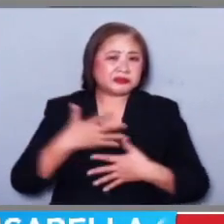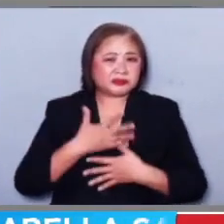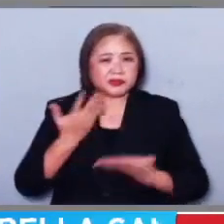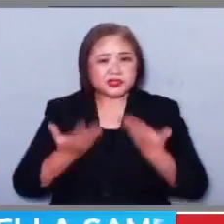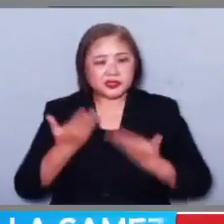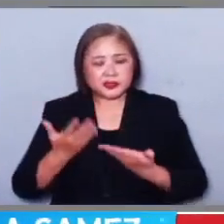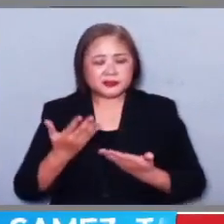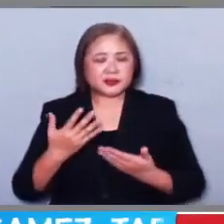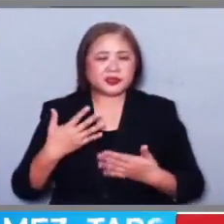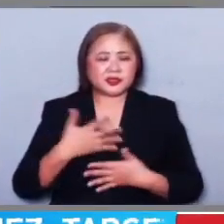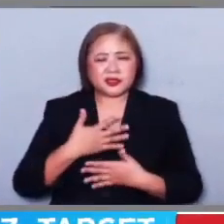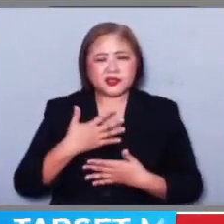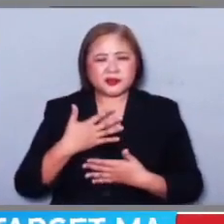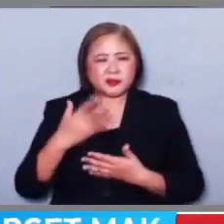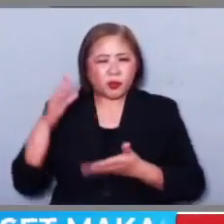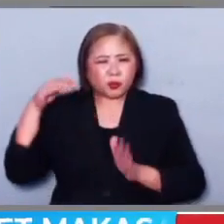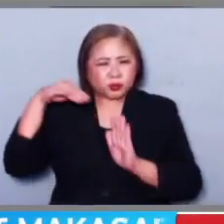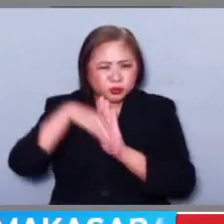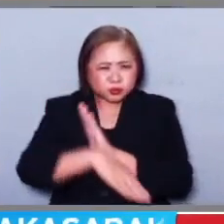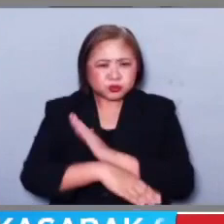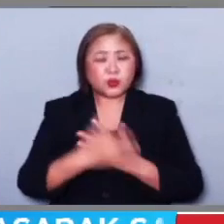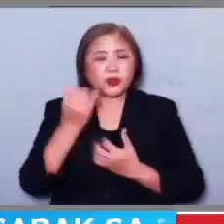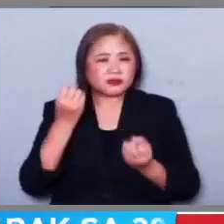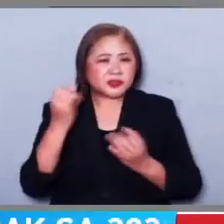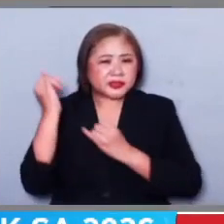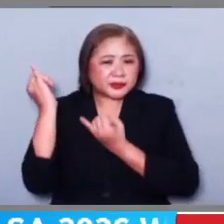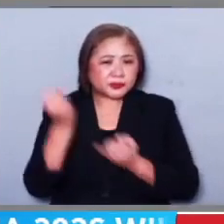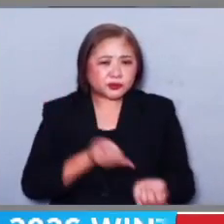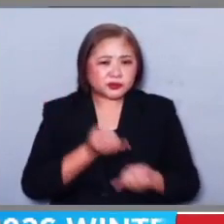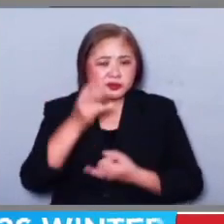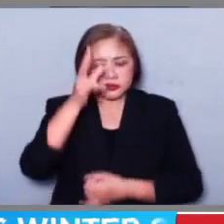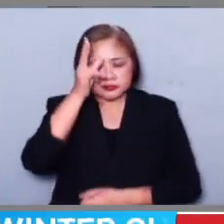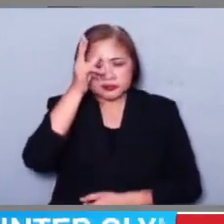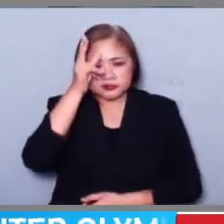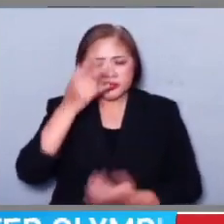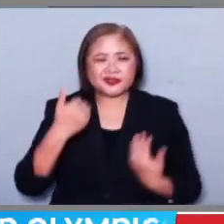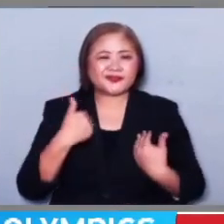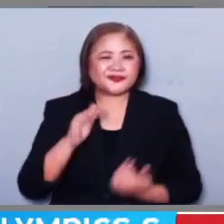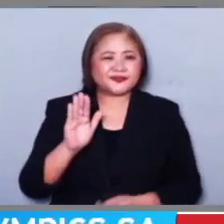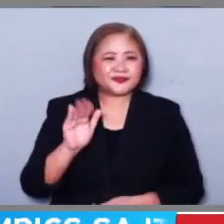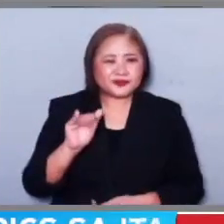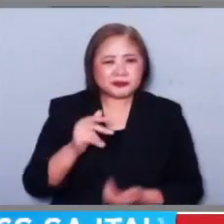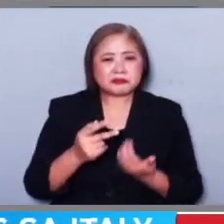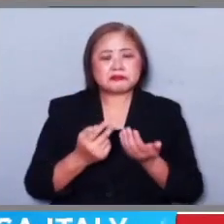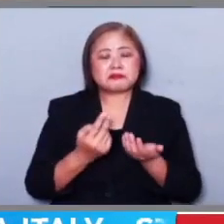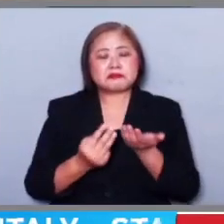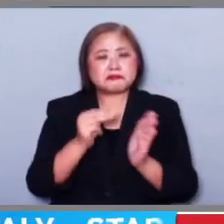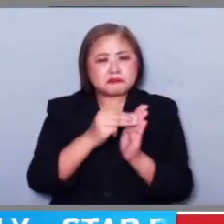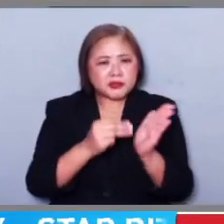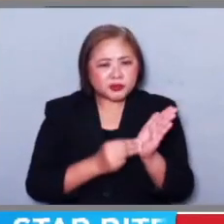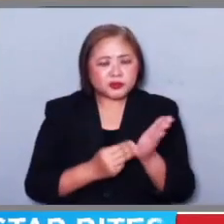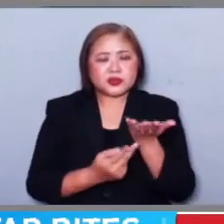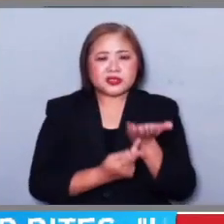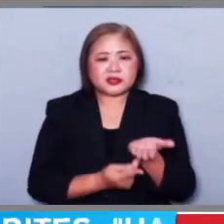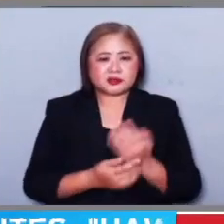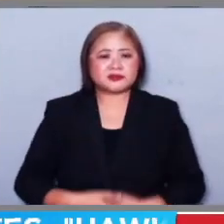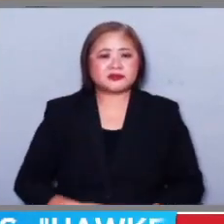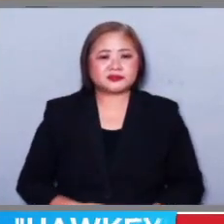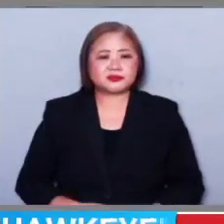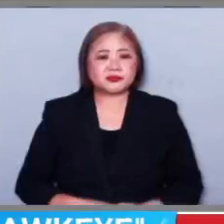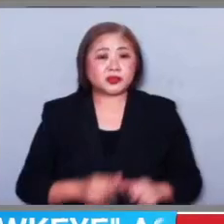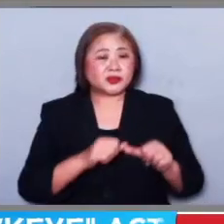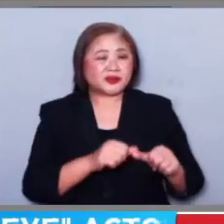ngayon na sa taya ng UBRA ay umaabot hanggang 50 million kilos. Nananatili rin daw na mataas ang cost of production